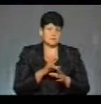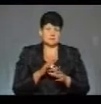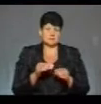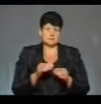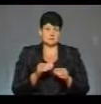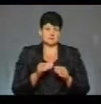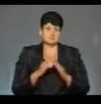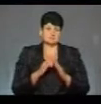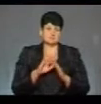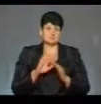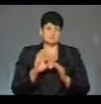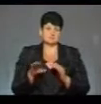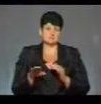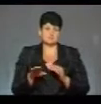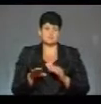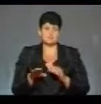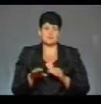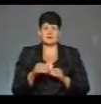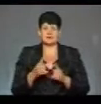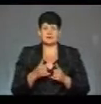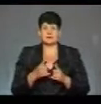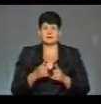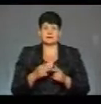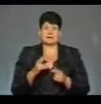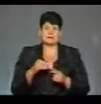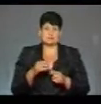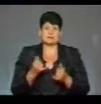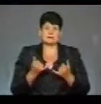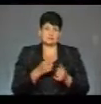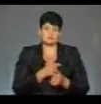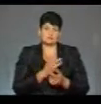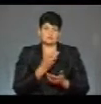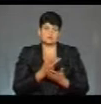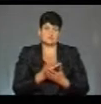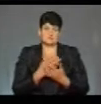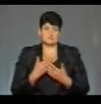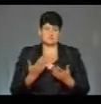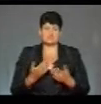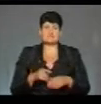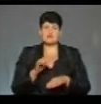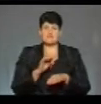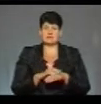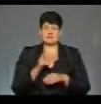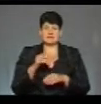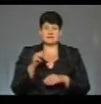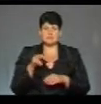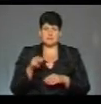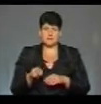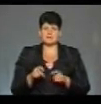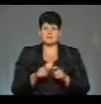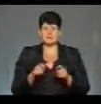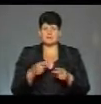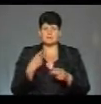амбулаторна пацієнтка, з даних для госпіталізації на даний момент немає. За фактом ДТП поліцейські відкрили